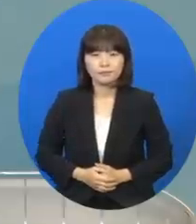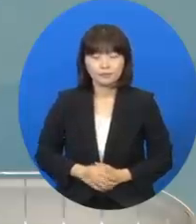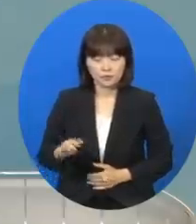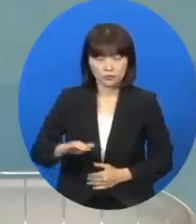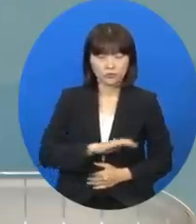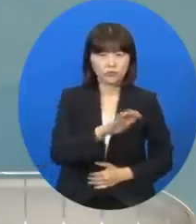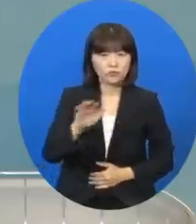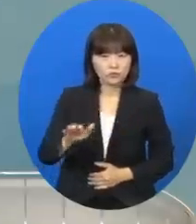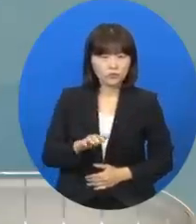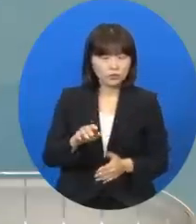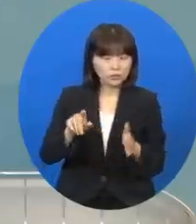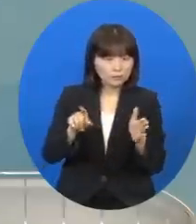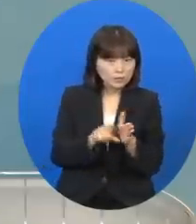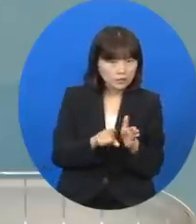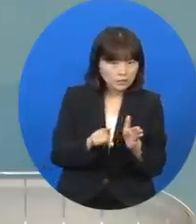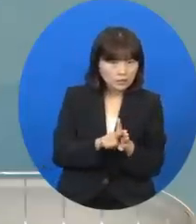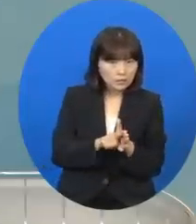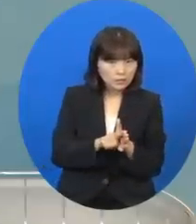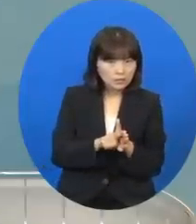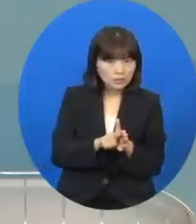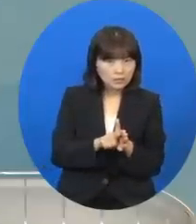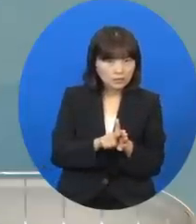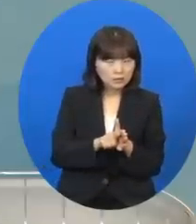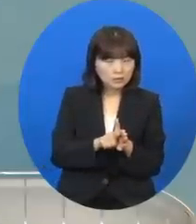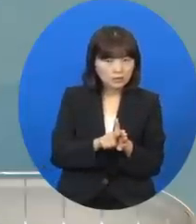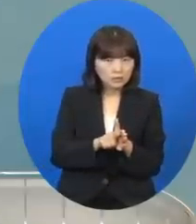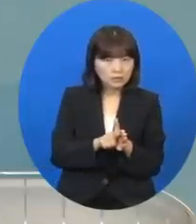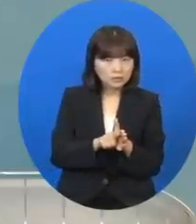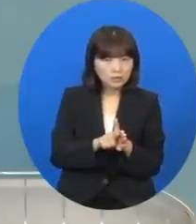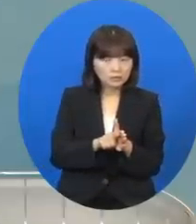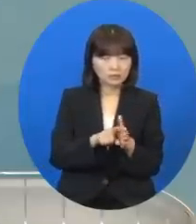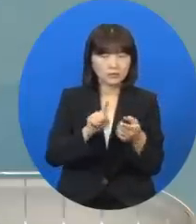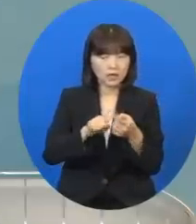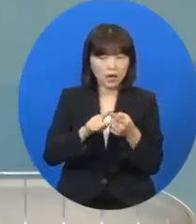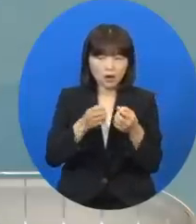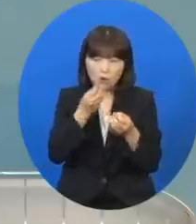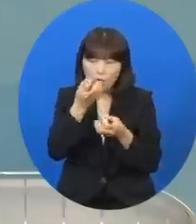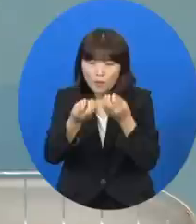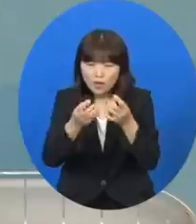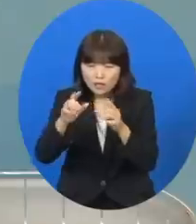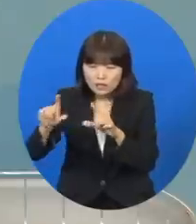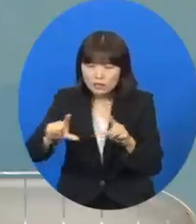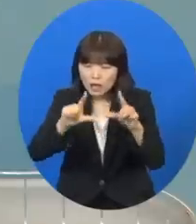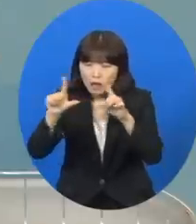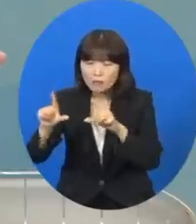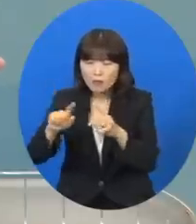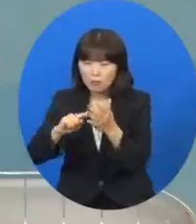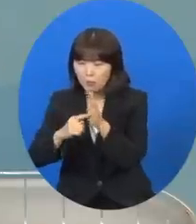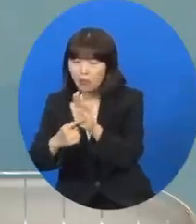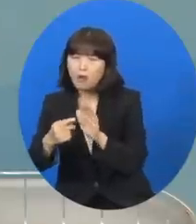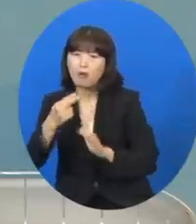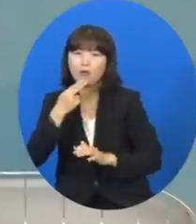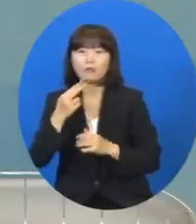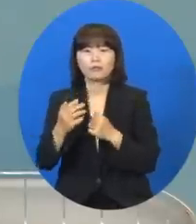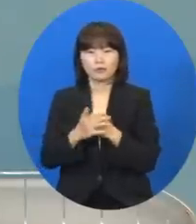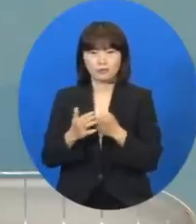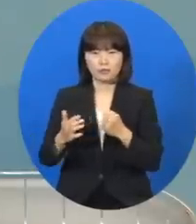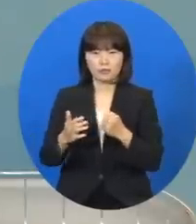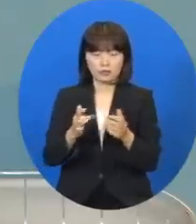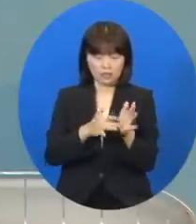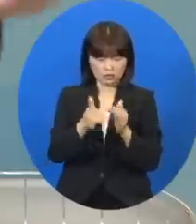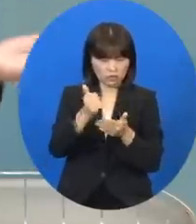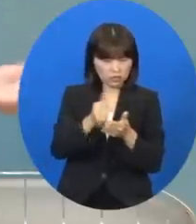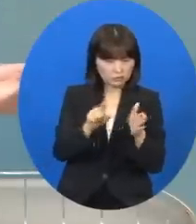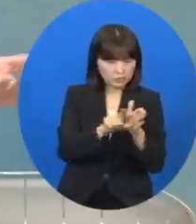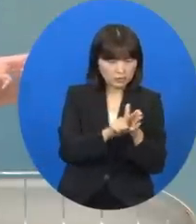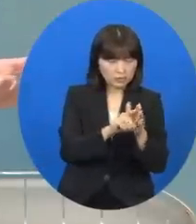우리들이 믿는 믿음에 대한 고백이 삶으로 잘 뒷받침이 안 되니까, 예수 믿는 사람의 삶이